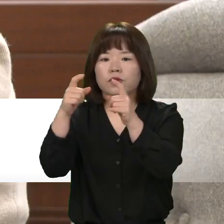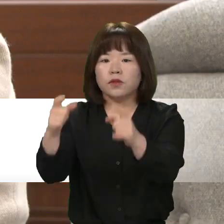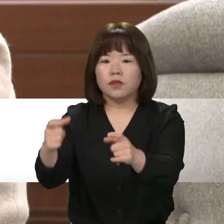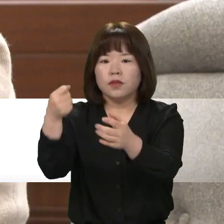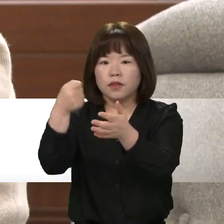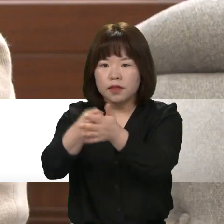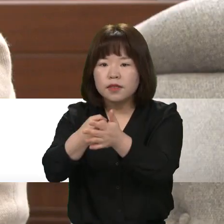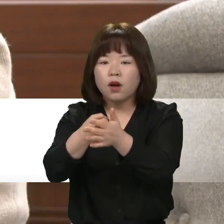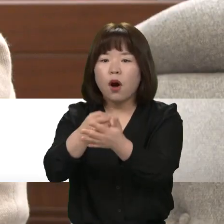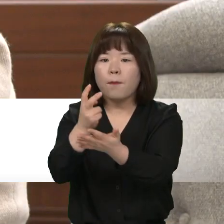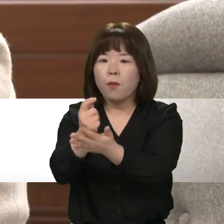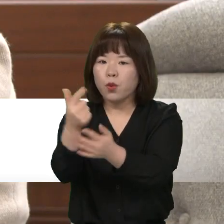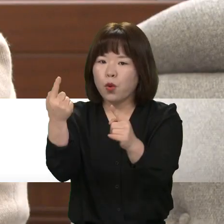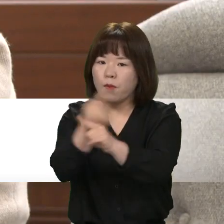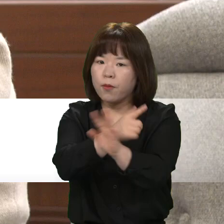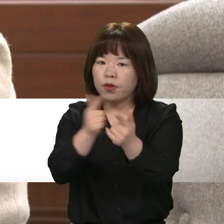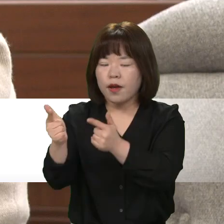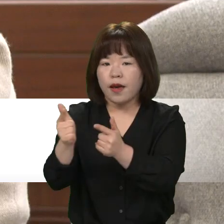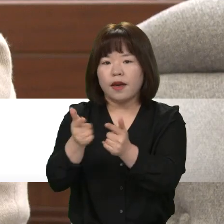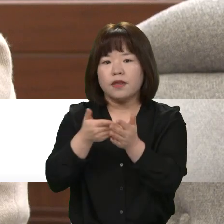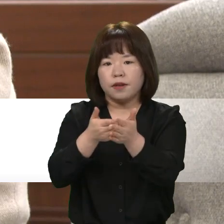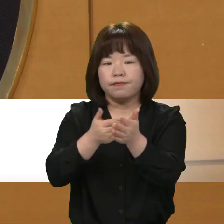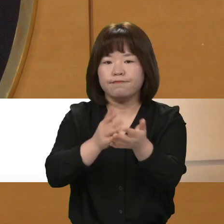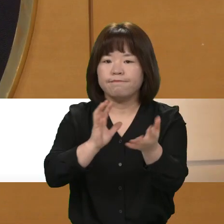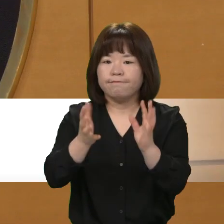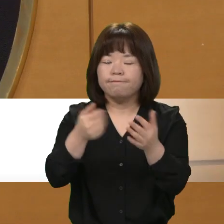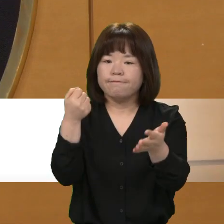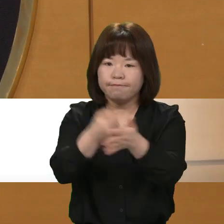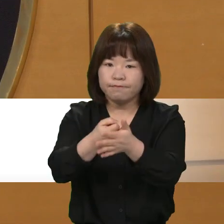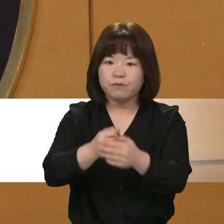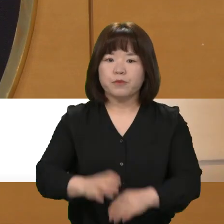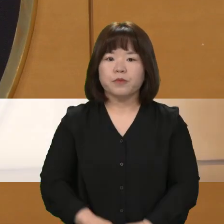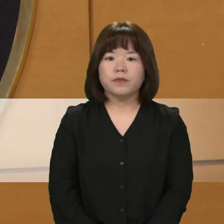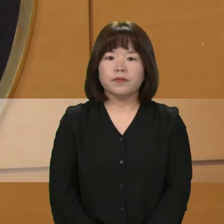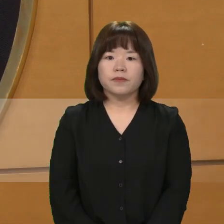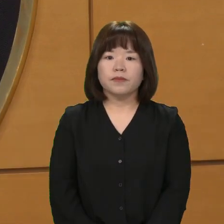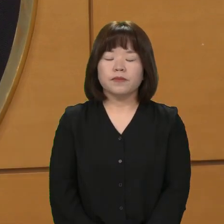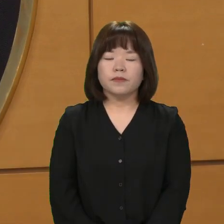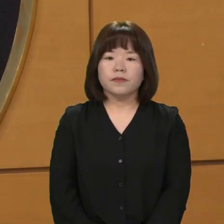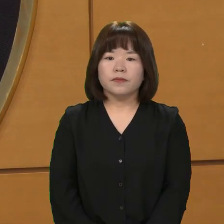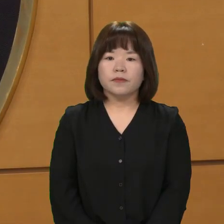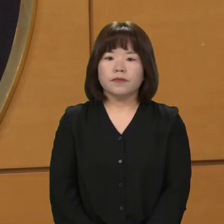및 운영조례 일부 개정조례안 등의 안건을 심의 의결했습니다